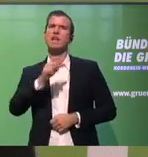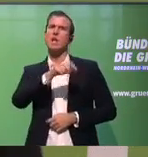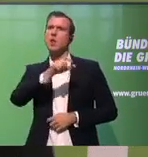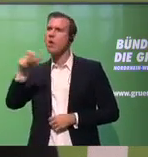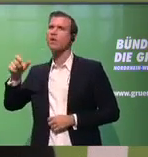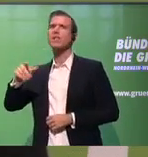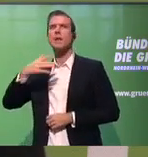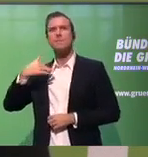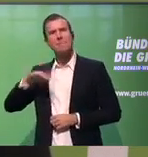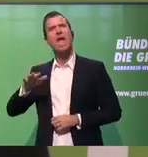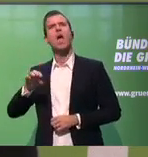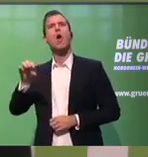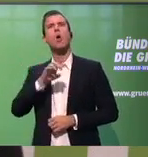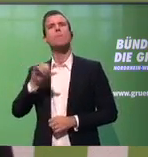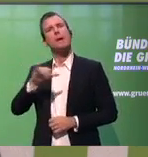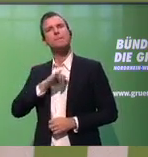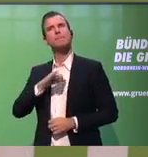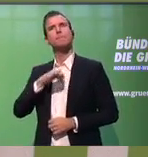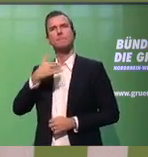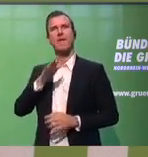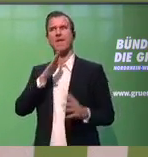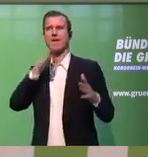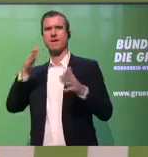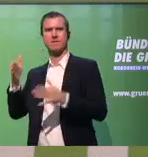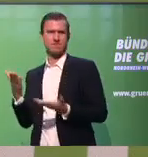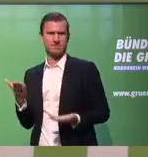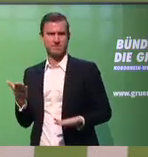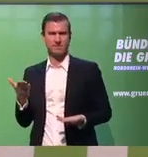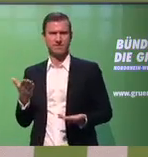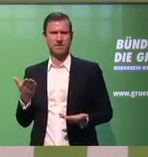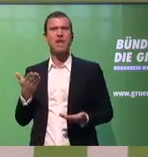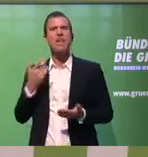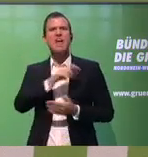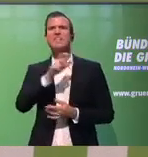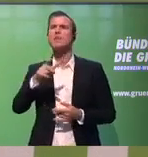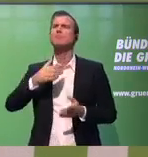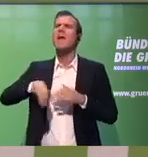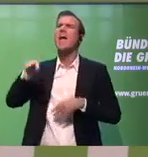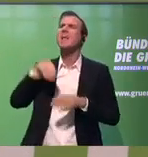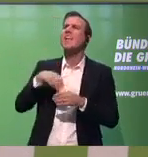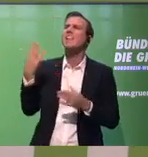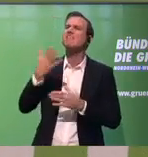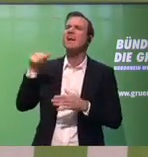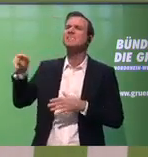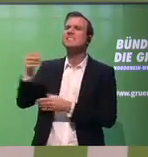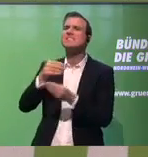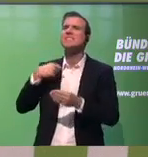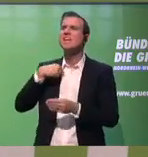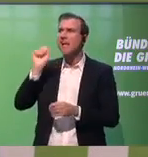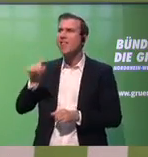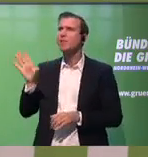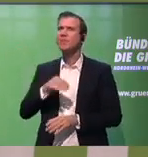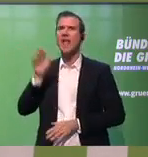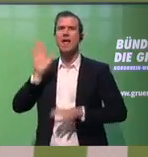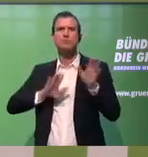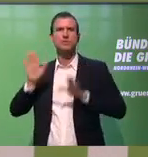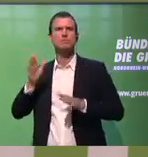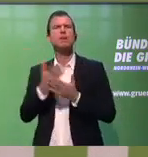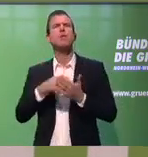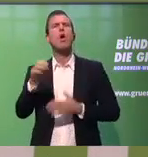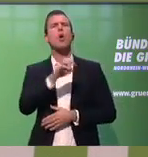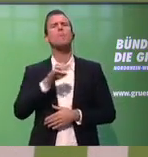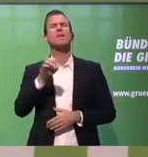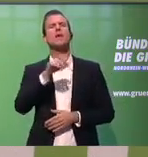sich mehr für Europa auch interessieren. Und ich glaube, da müssen wir halt auch daran, dass Menschen mehr über Themen halt abstimmen können. Zum Beispiel gibt es ja die